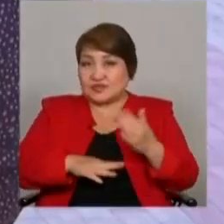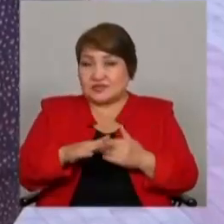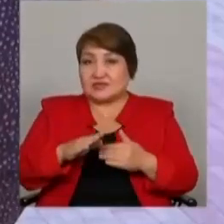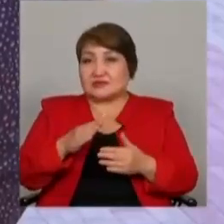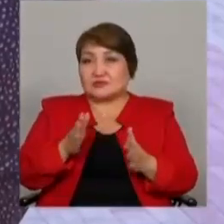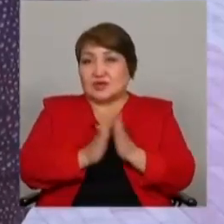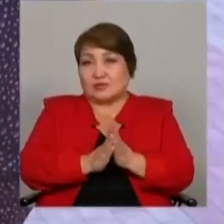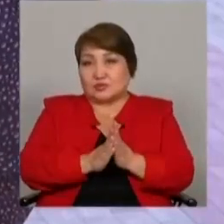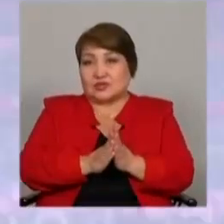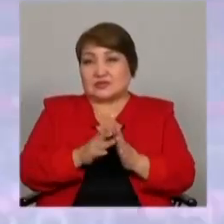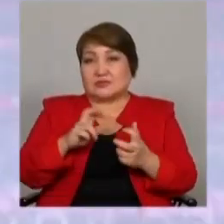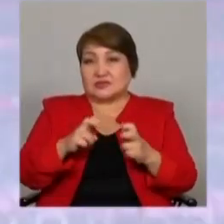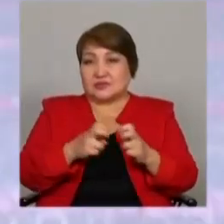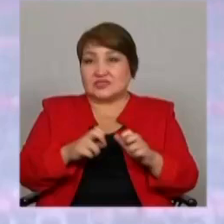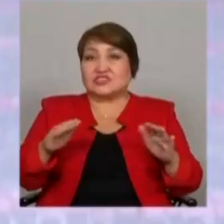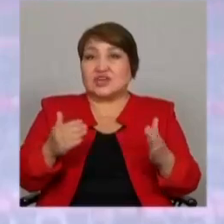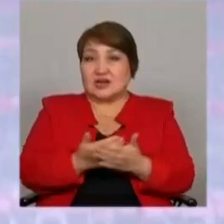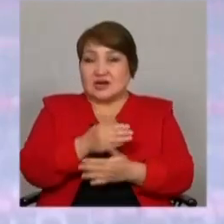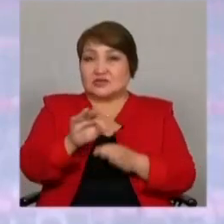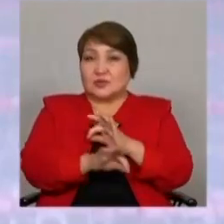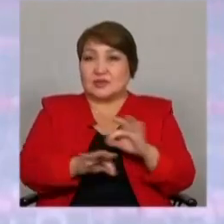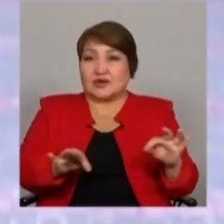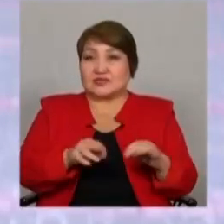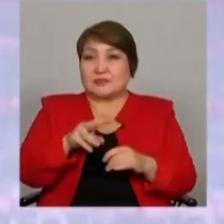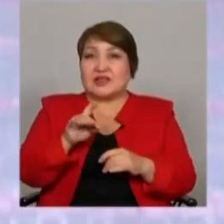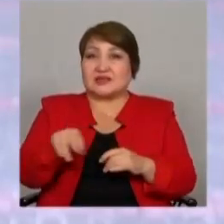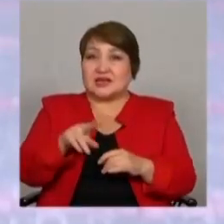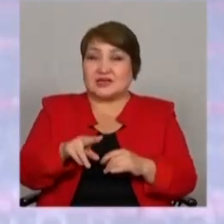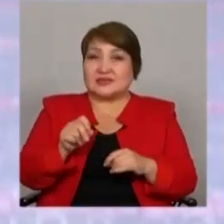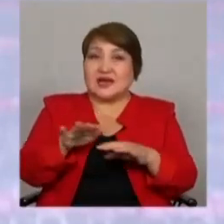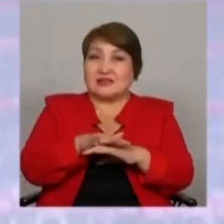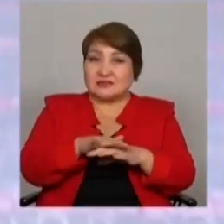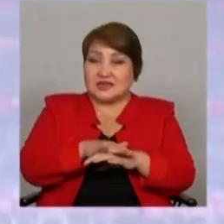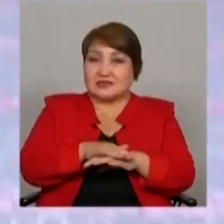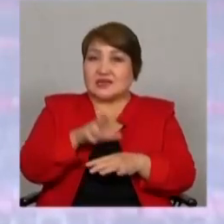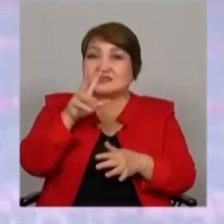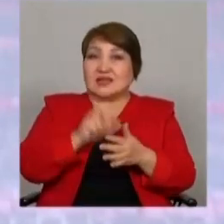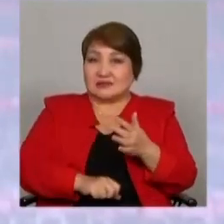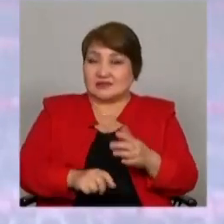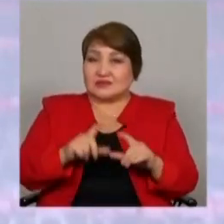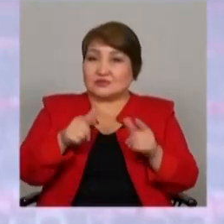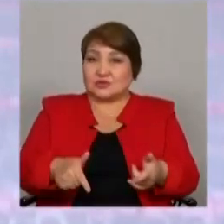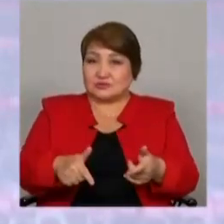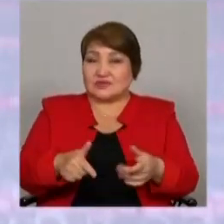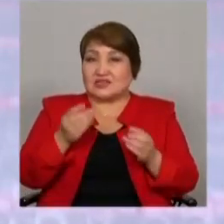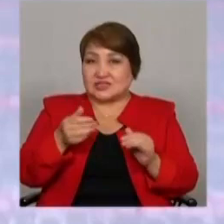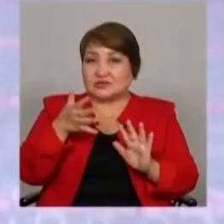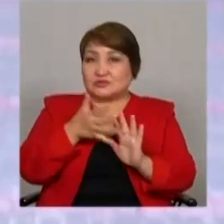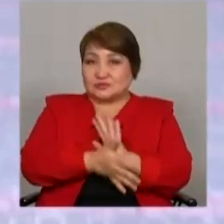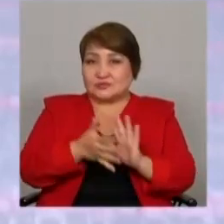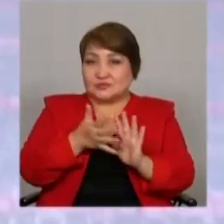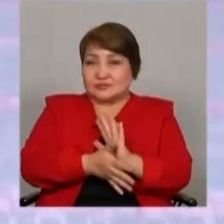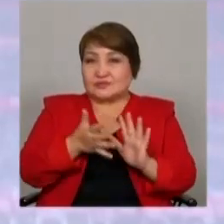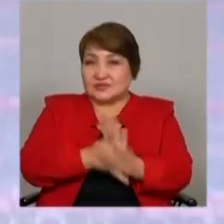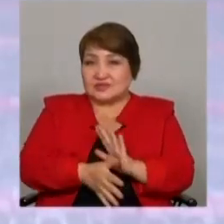жобаларға миллиардтаған халықтың салығынан түскен ақшаны жұмсай бергенше, мына былайша айтқан кезде